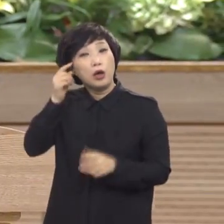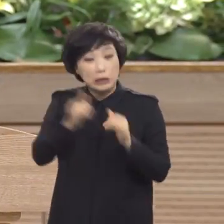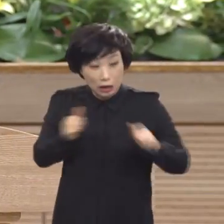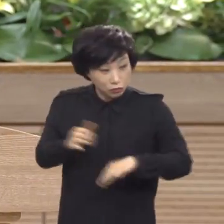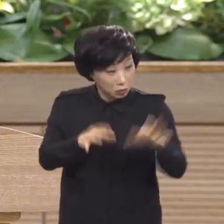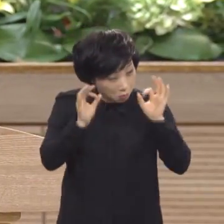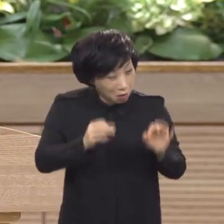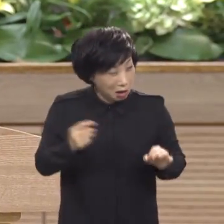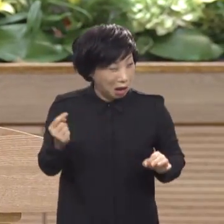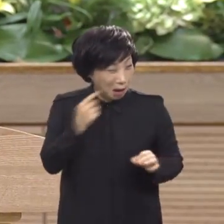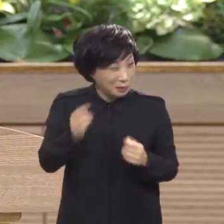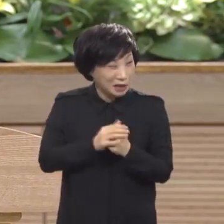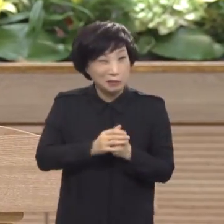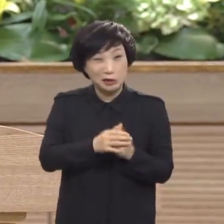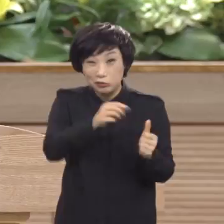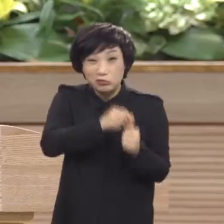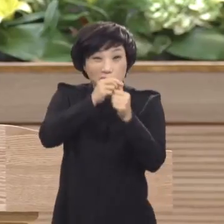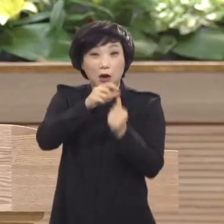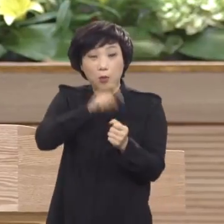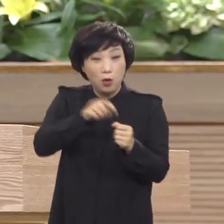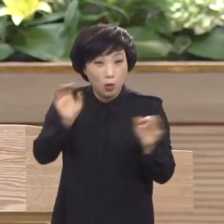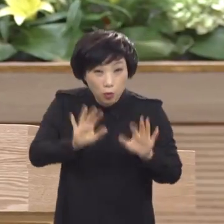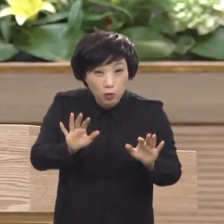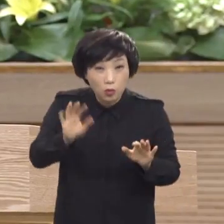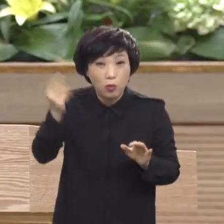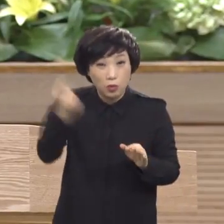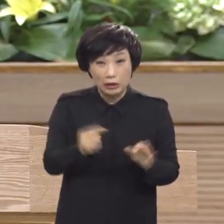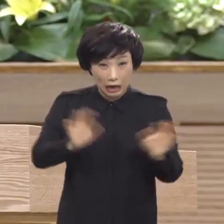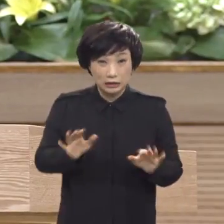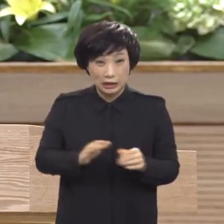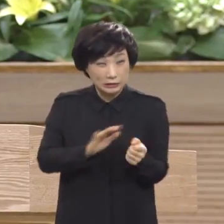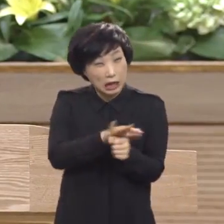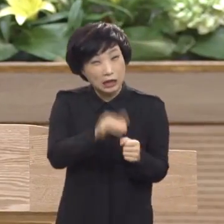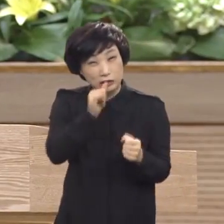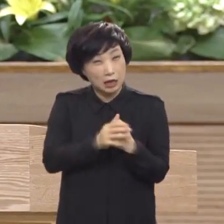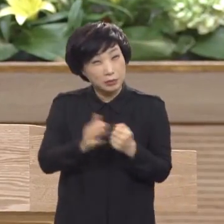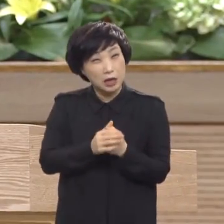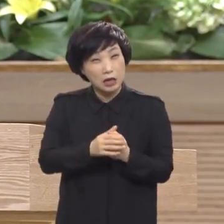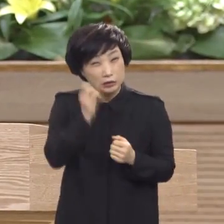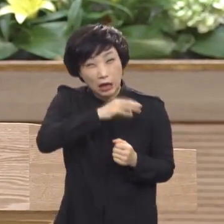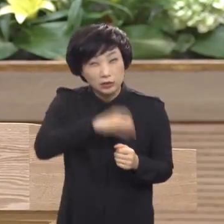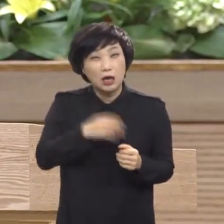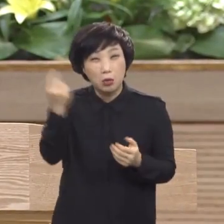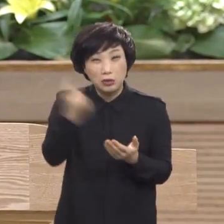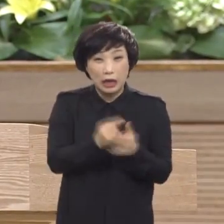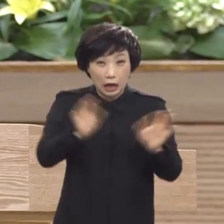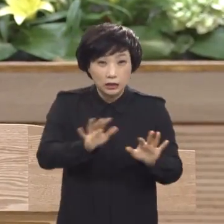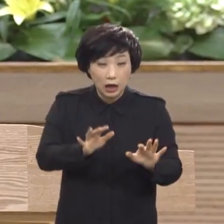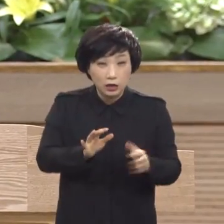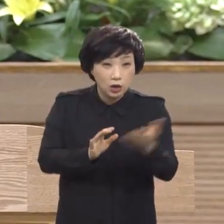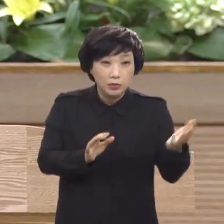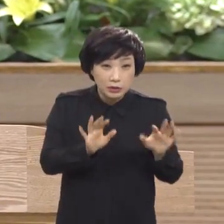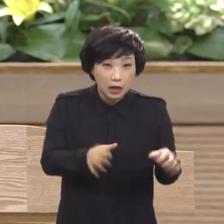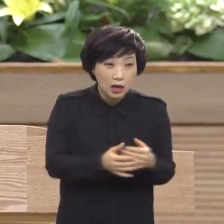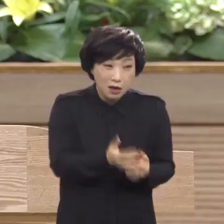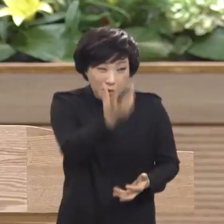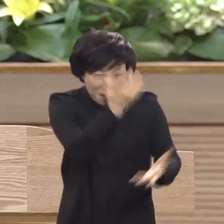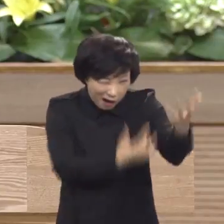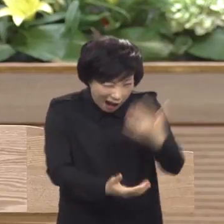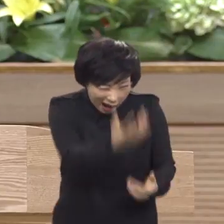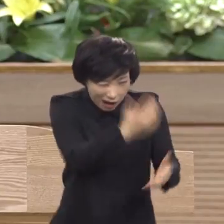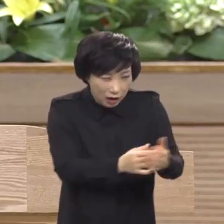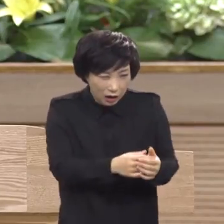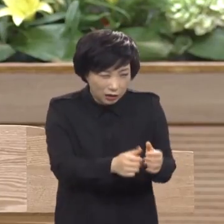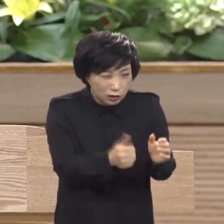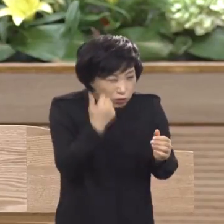아니오. 예, 사랑스러워서 온 게 아니오. 예, 불에 타 죽는 사람 건질 때